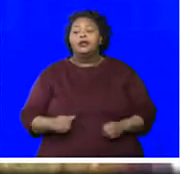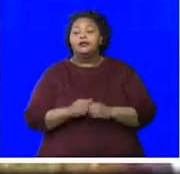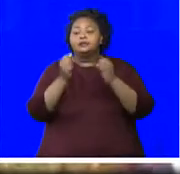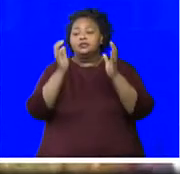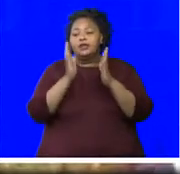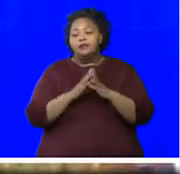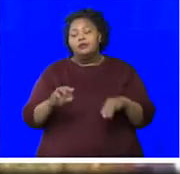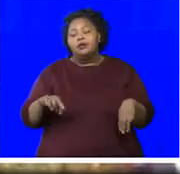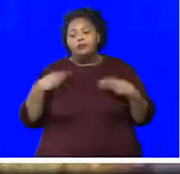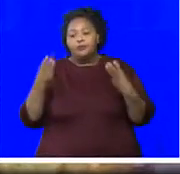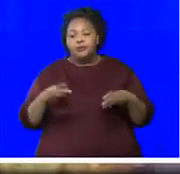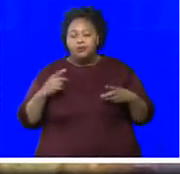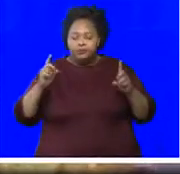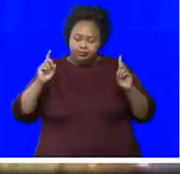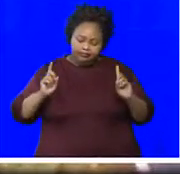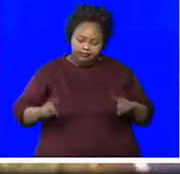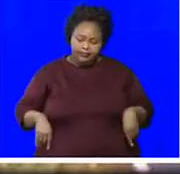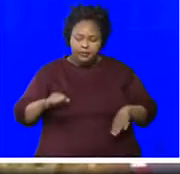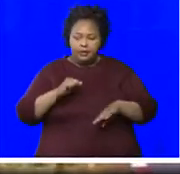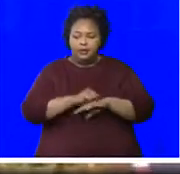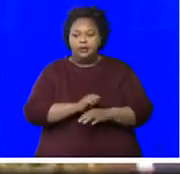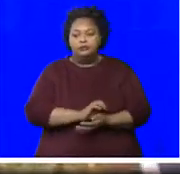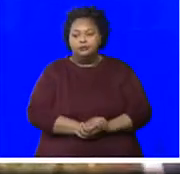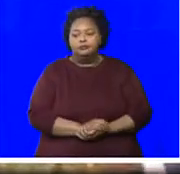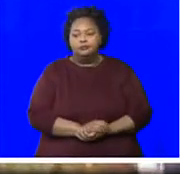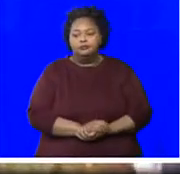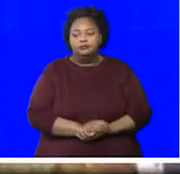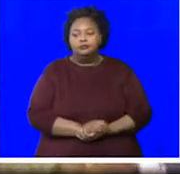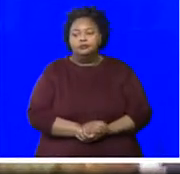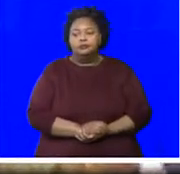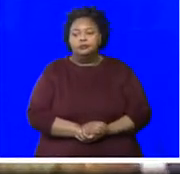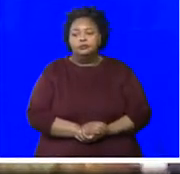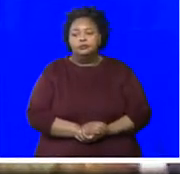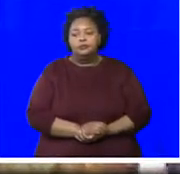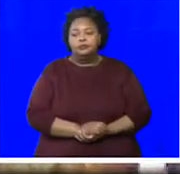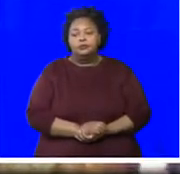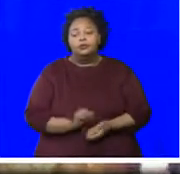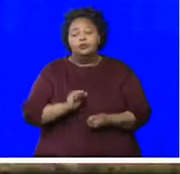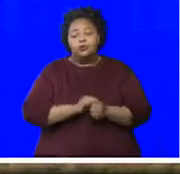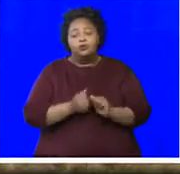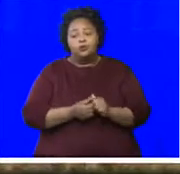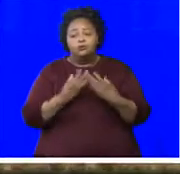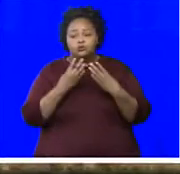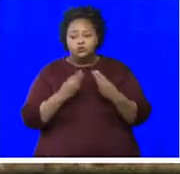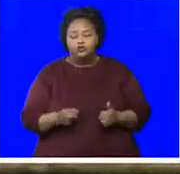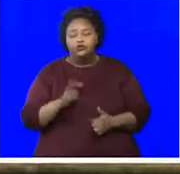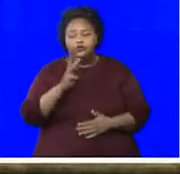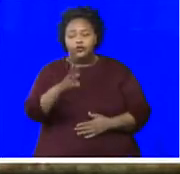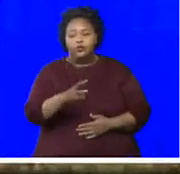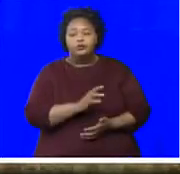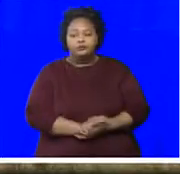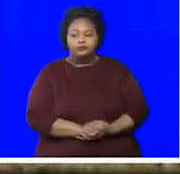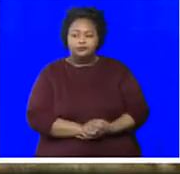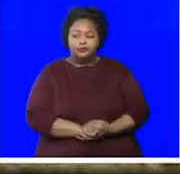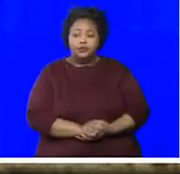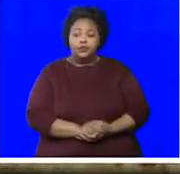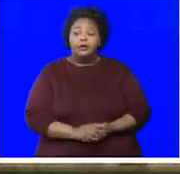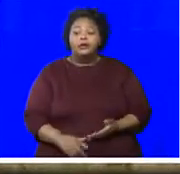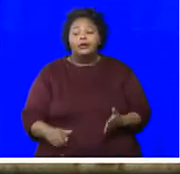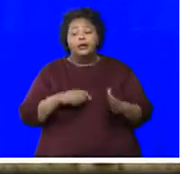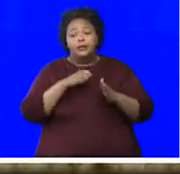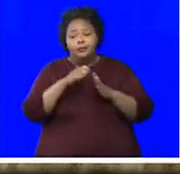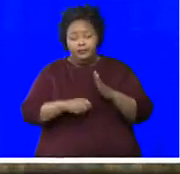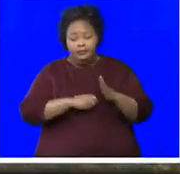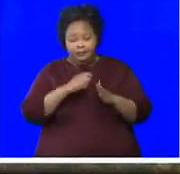kufa abantu sithi sitokunciphisa lokho sibe nguni basenkampeni Kulo msebenti lo mango bese